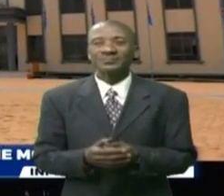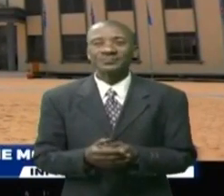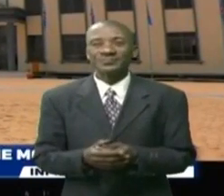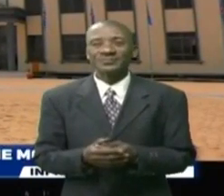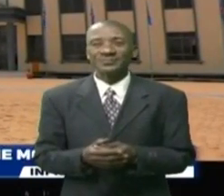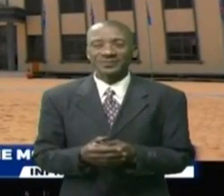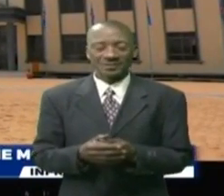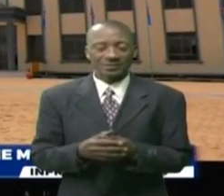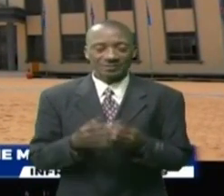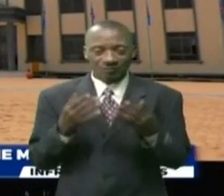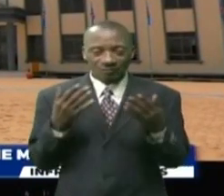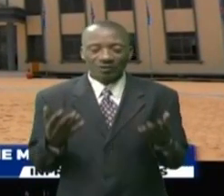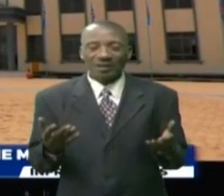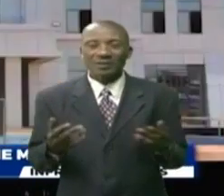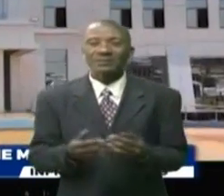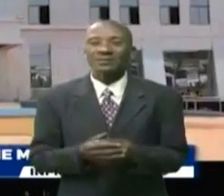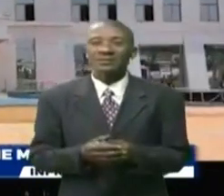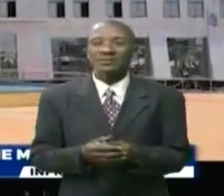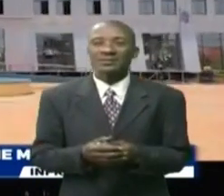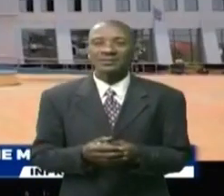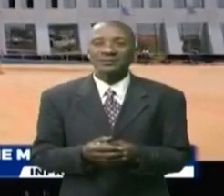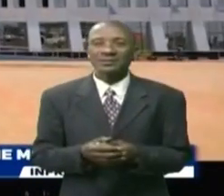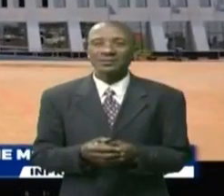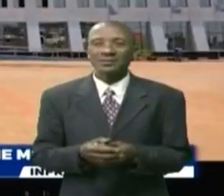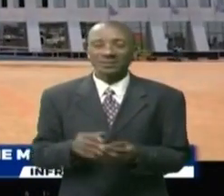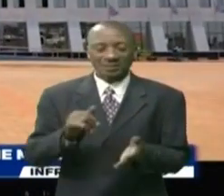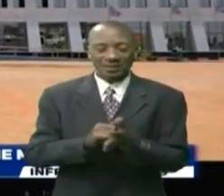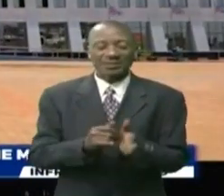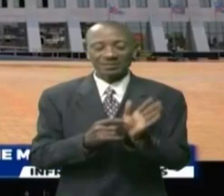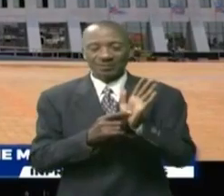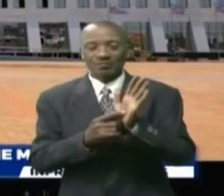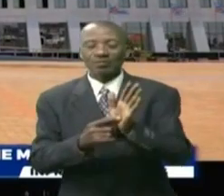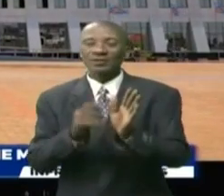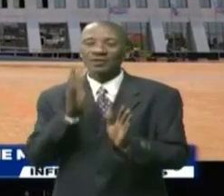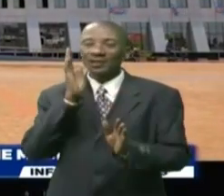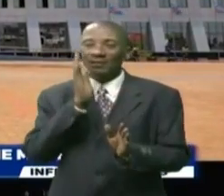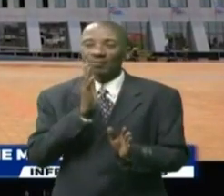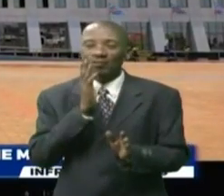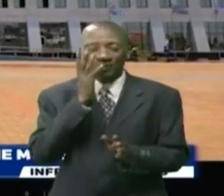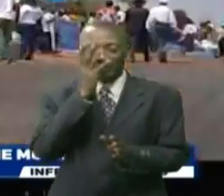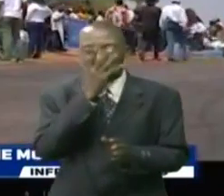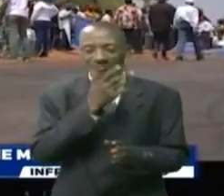beau cadre qui reflète l'image de la province du Lualaba.